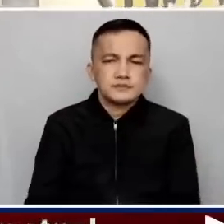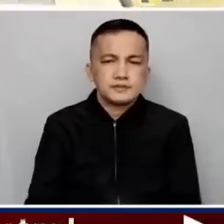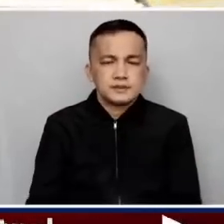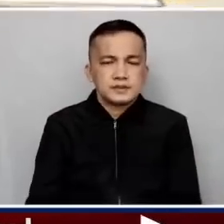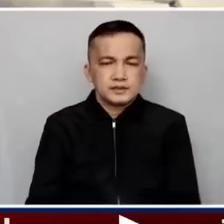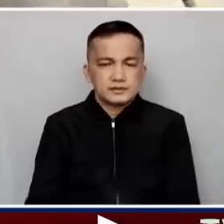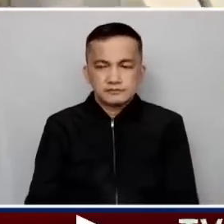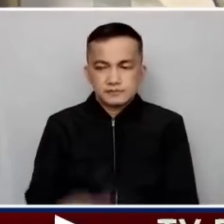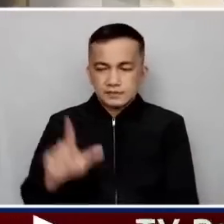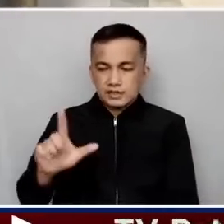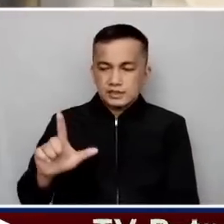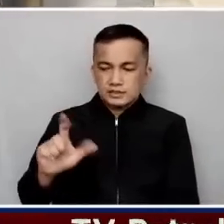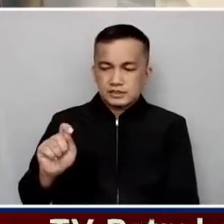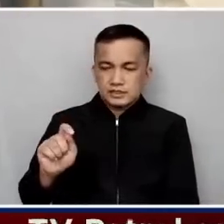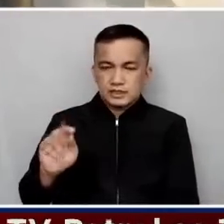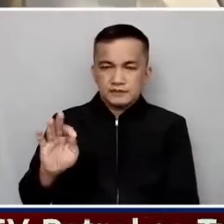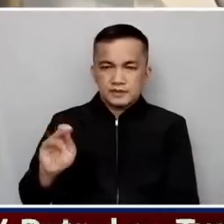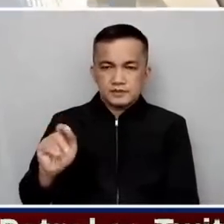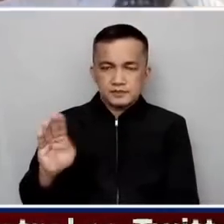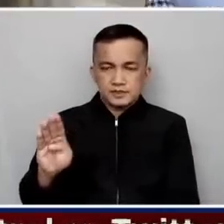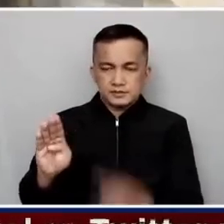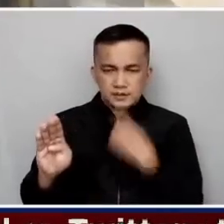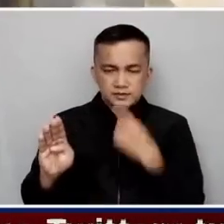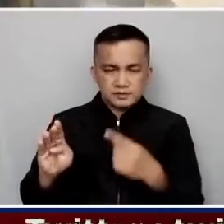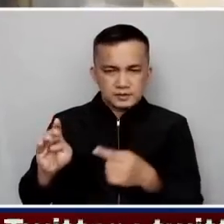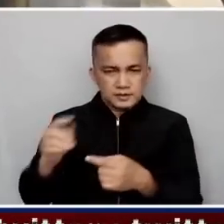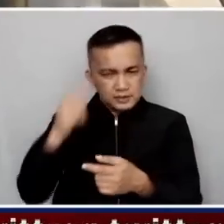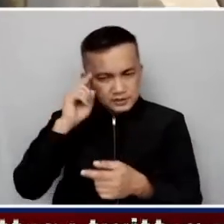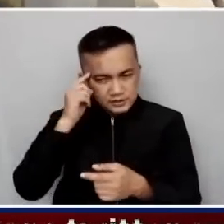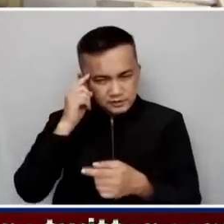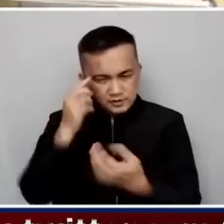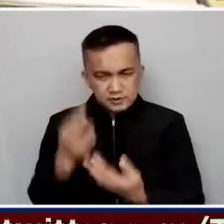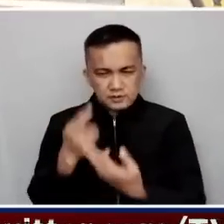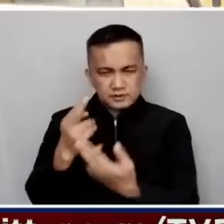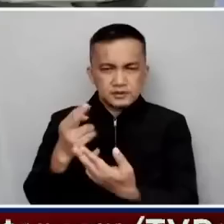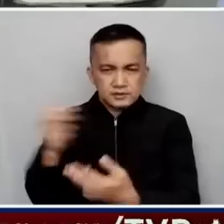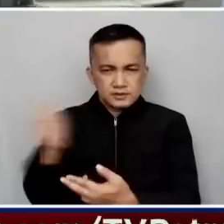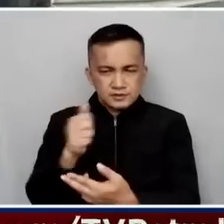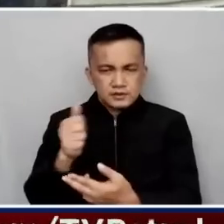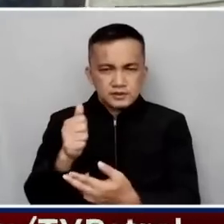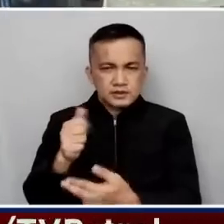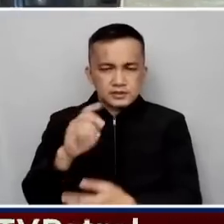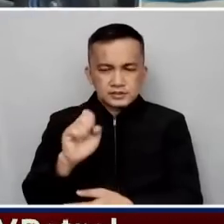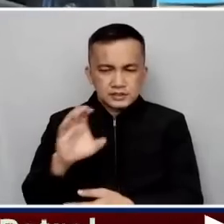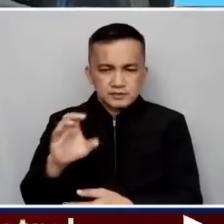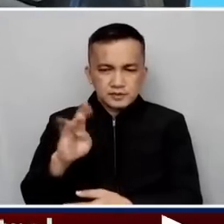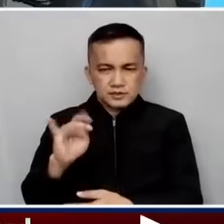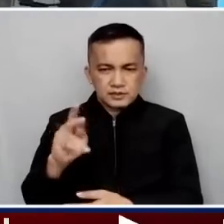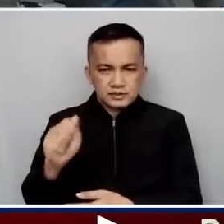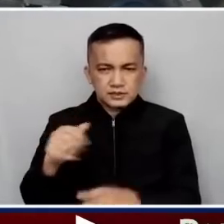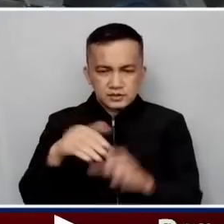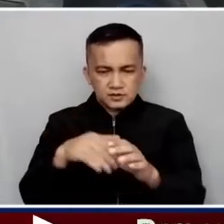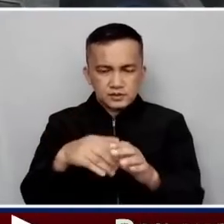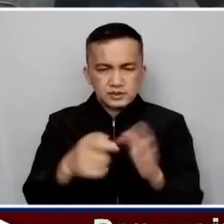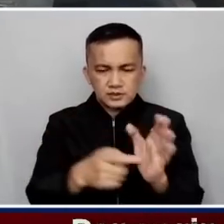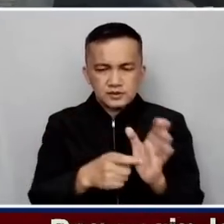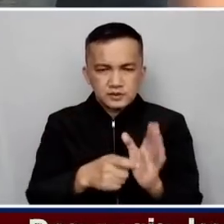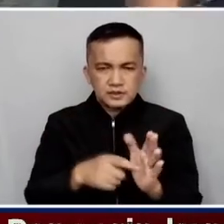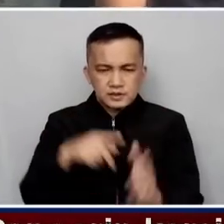LTFRB, pinag-aaralan na nito ang rekomendasyon ni Transportation Secretary Jaime Bautista na luwagan ang requirements